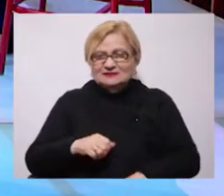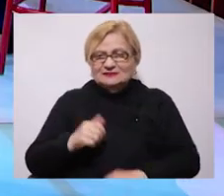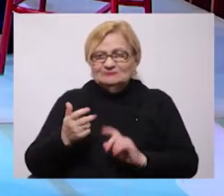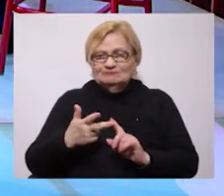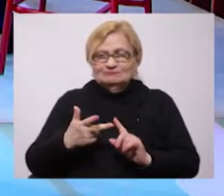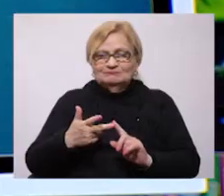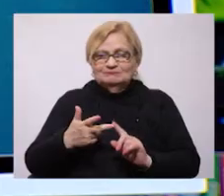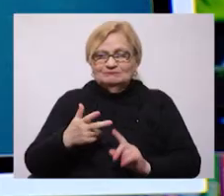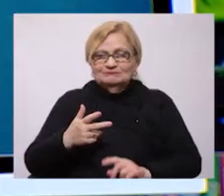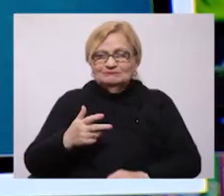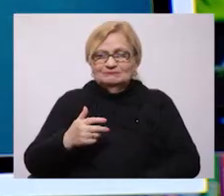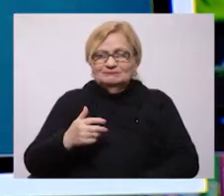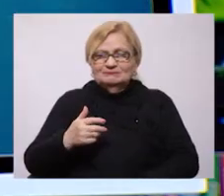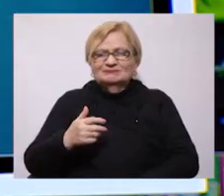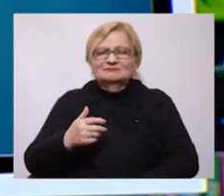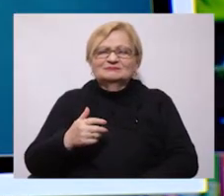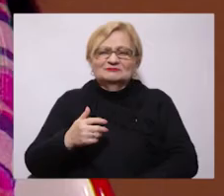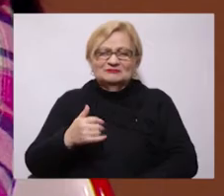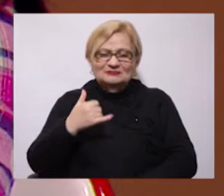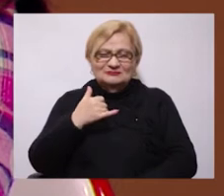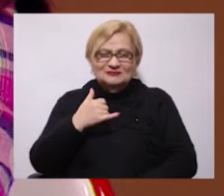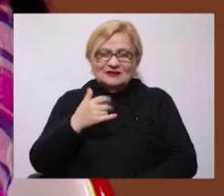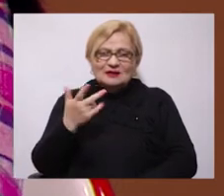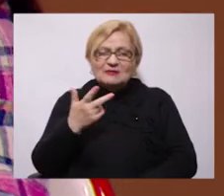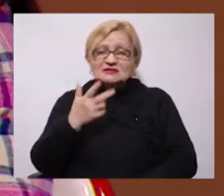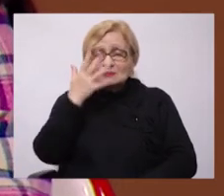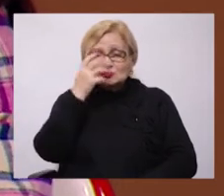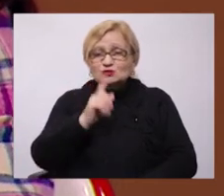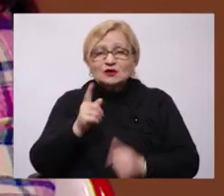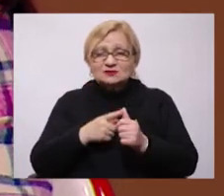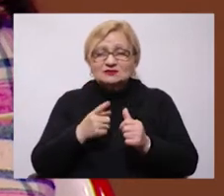მესამე. მეორე ბლინი მაქვს. არა უშავს. მესამე.